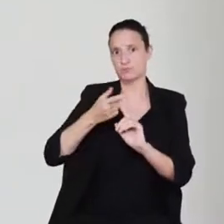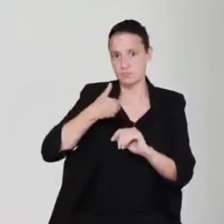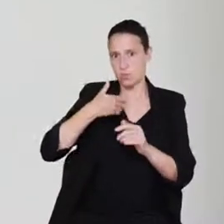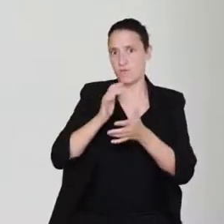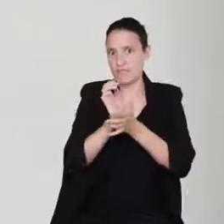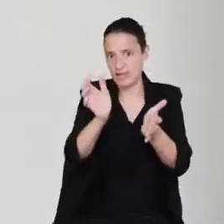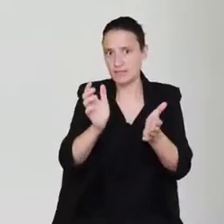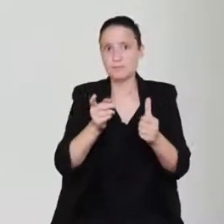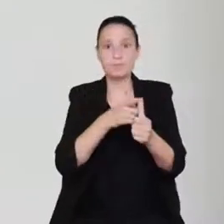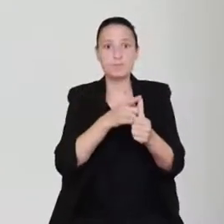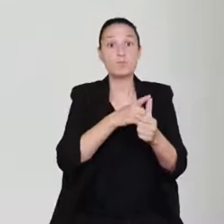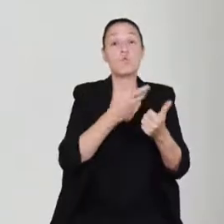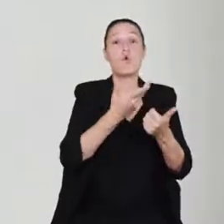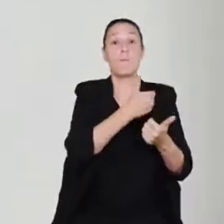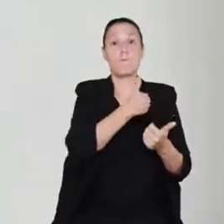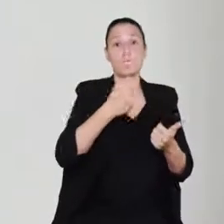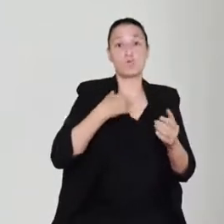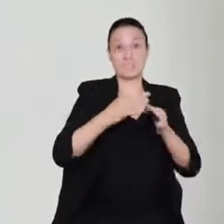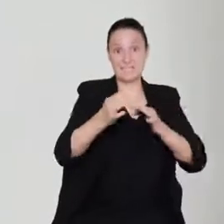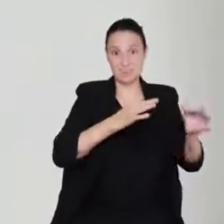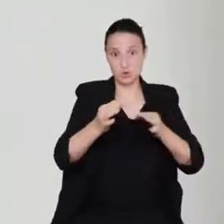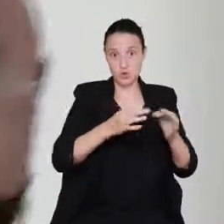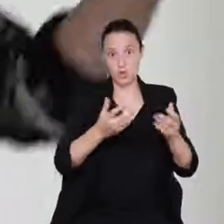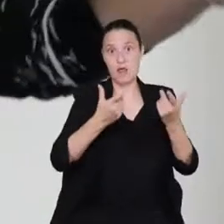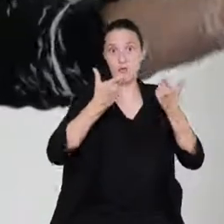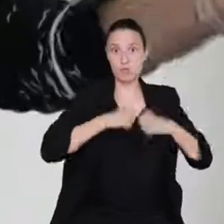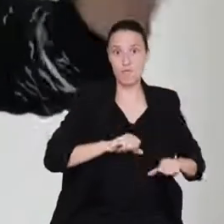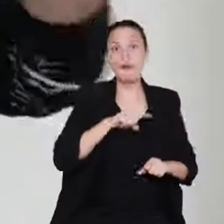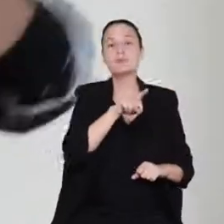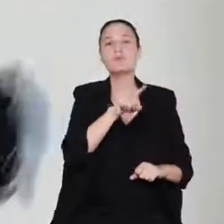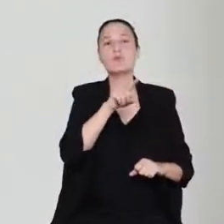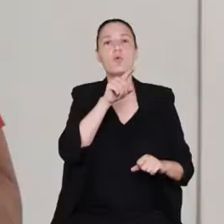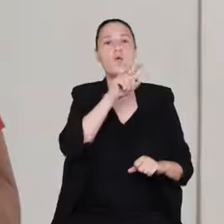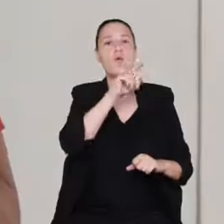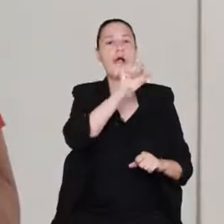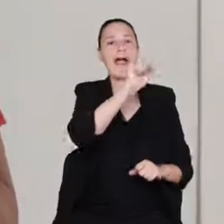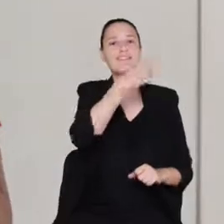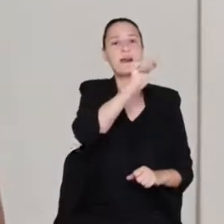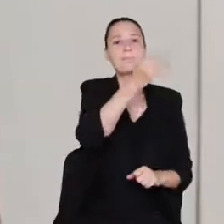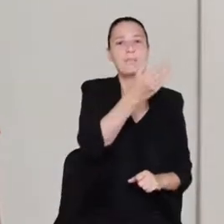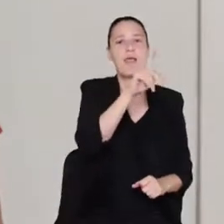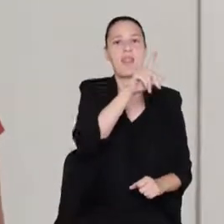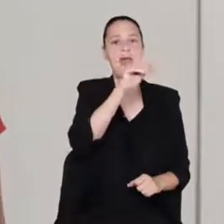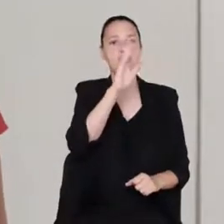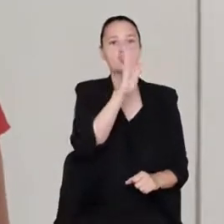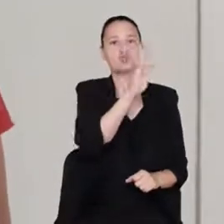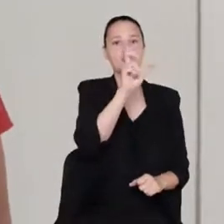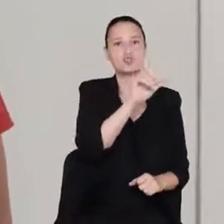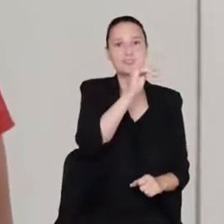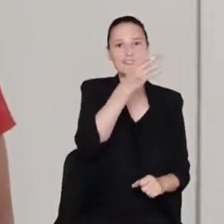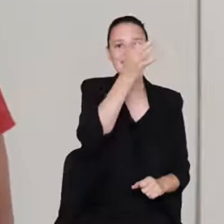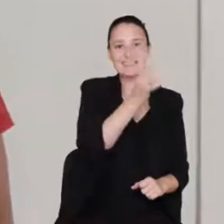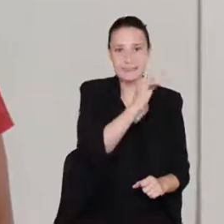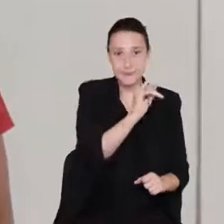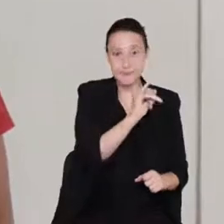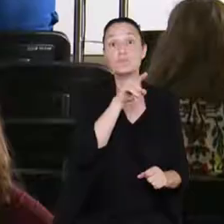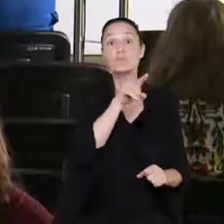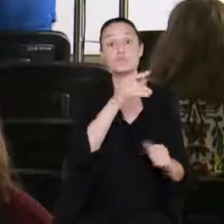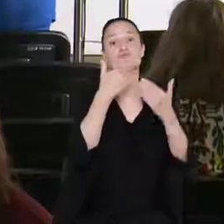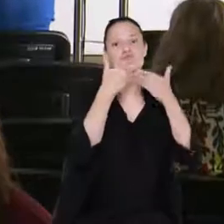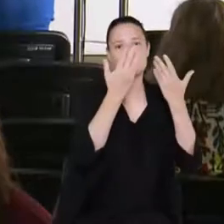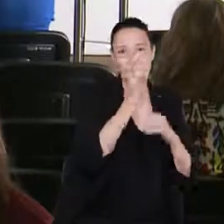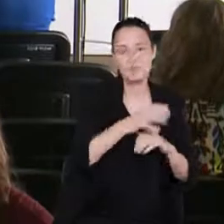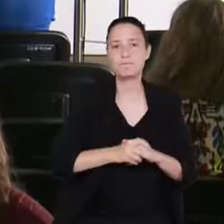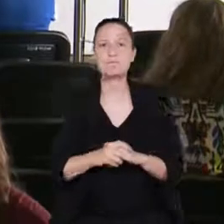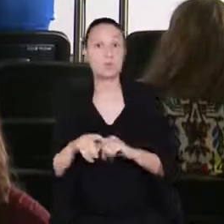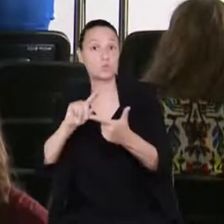To książka Ludowa historia Polski Adama Leszczyńskiego. Adam Leszczyński. Dzień dobry.